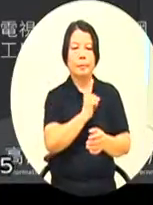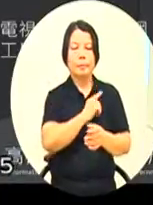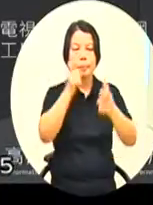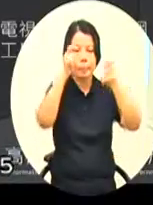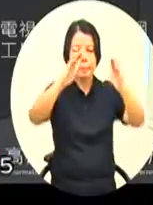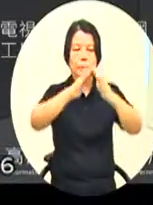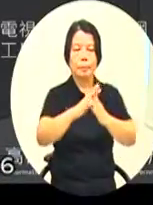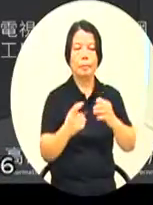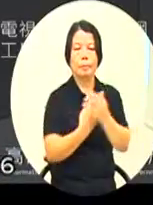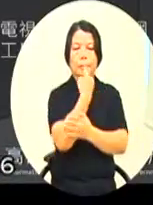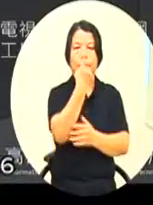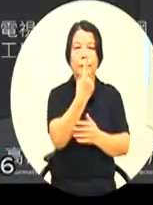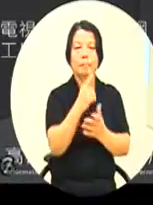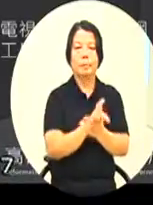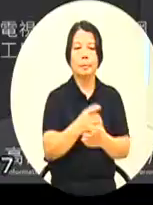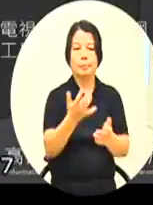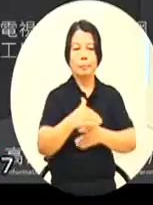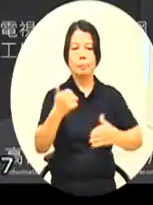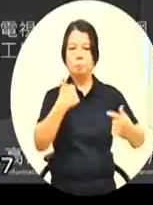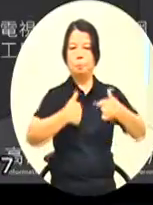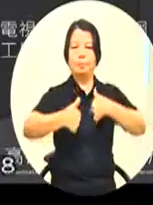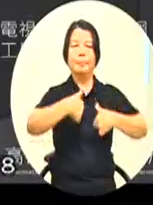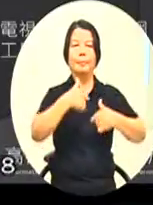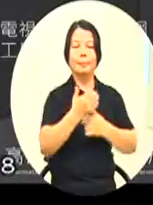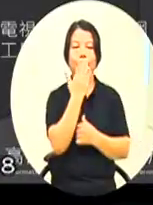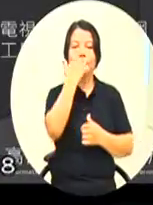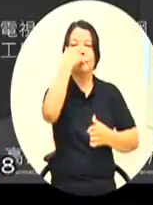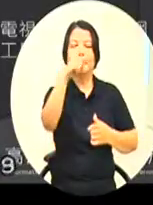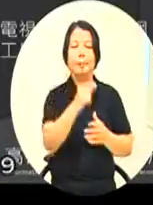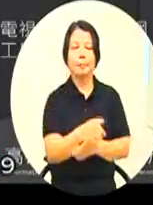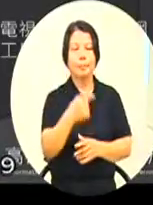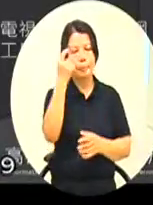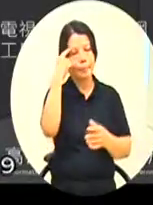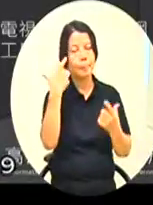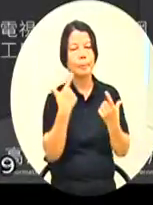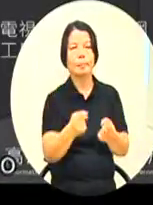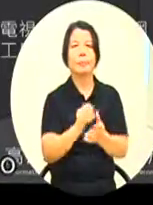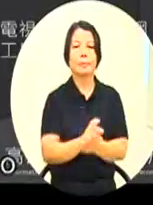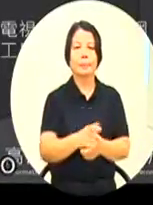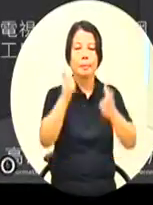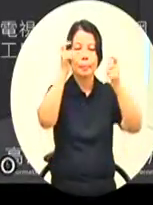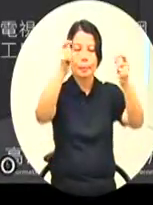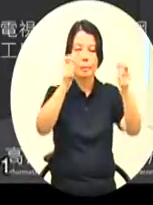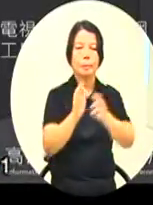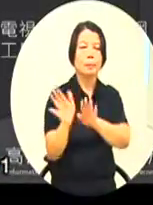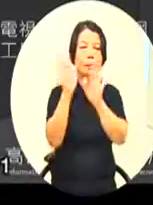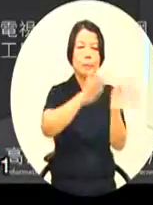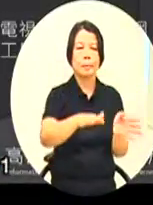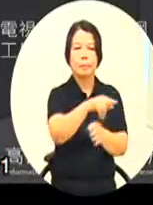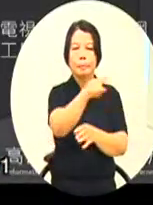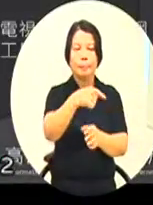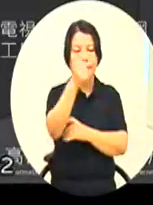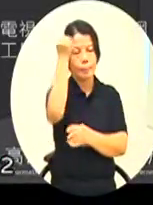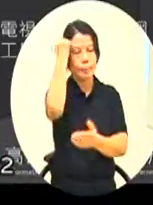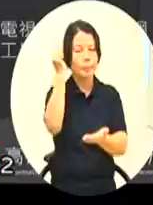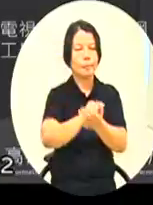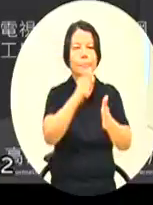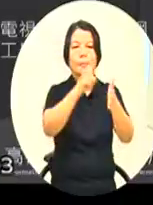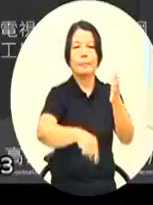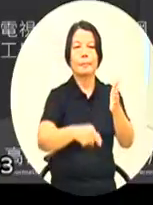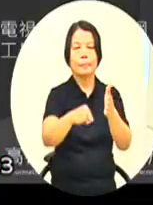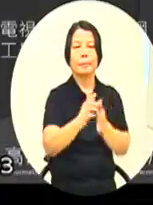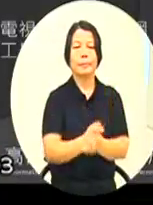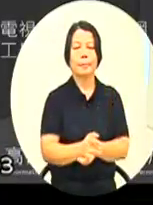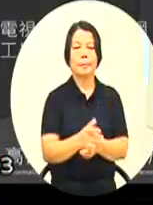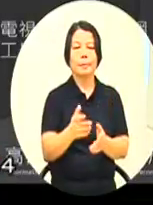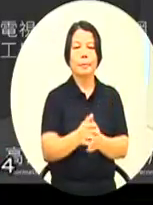一无二而又值得骄傲的共同意识，当然用高雄款这个名字让大家铭记在心，这也是我们企图透